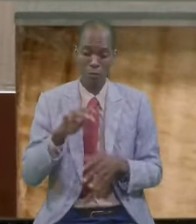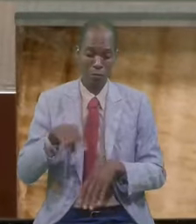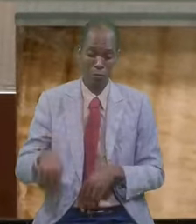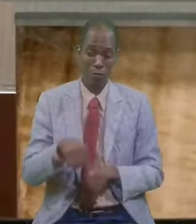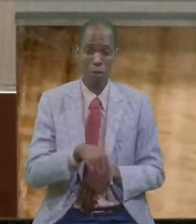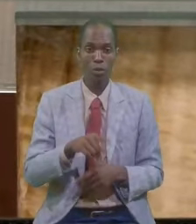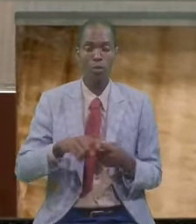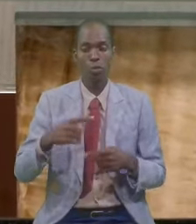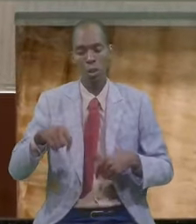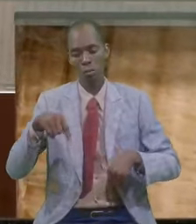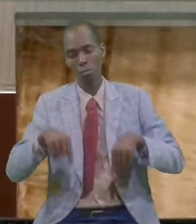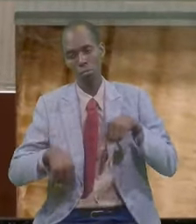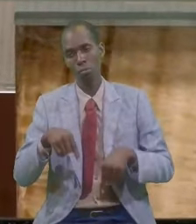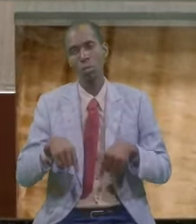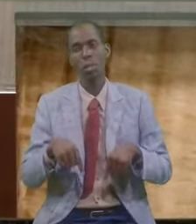paralytiques.